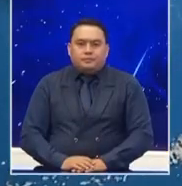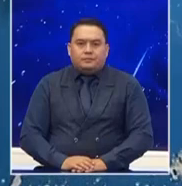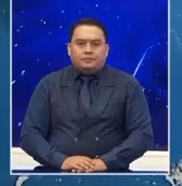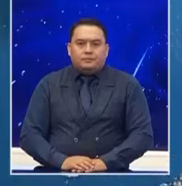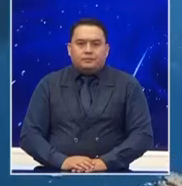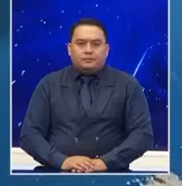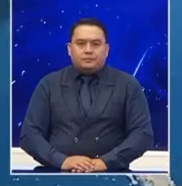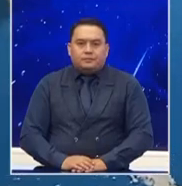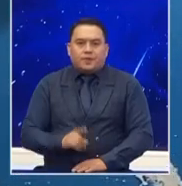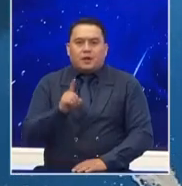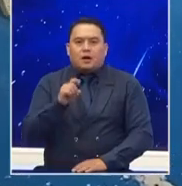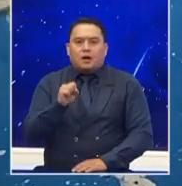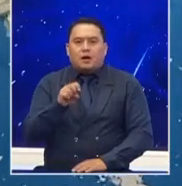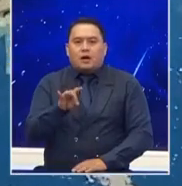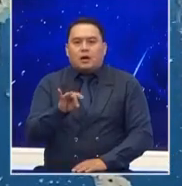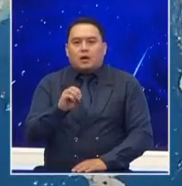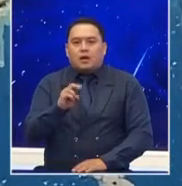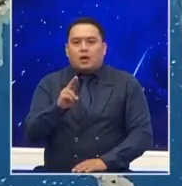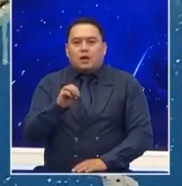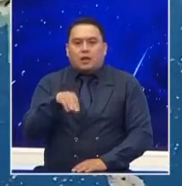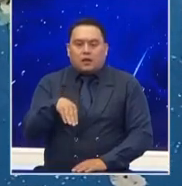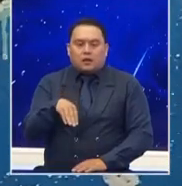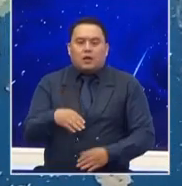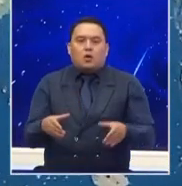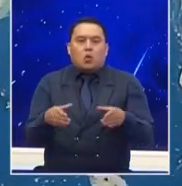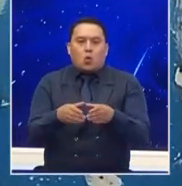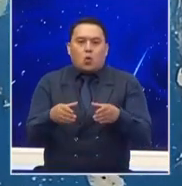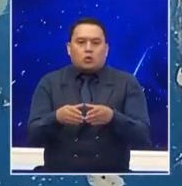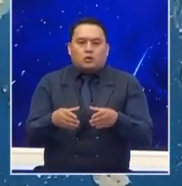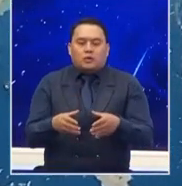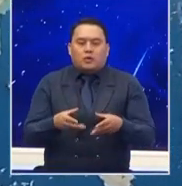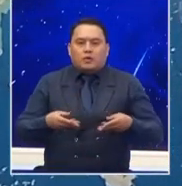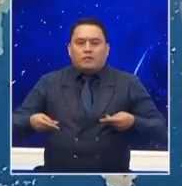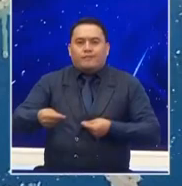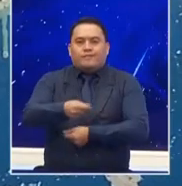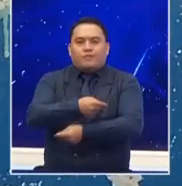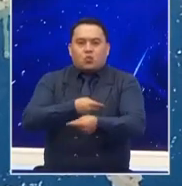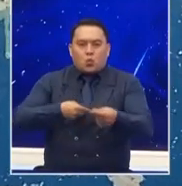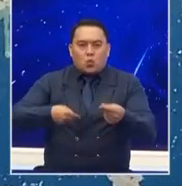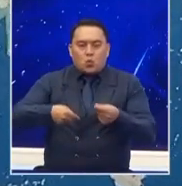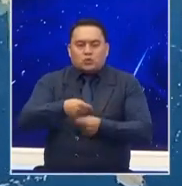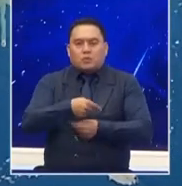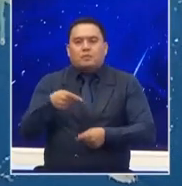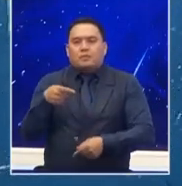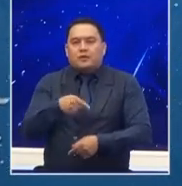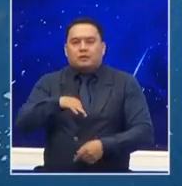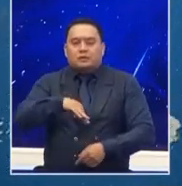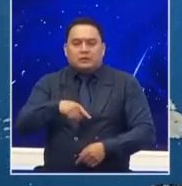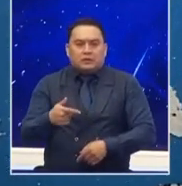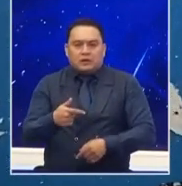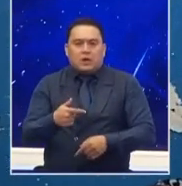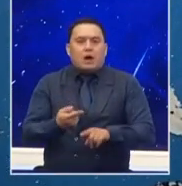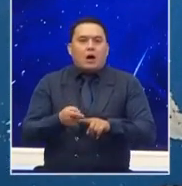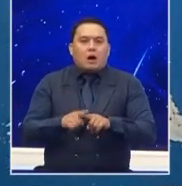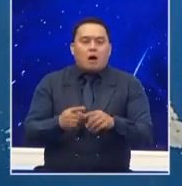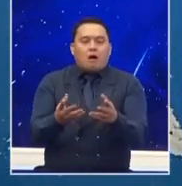Харекет қорының қолдауымен азаматтардың бірігінің арқасында жақсылықтың жаршысы болып келатыр осы қолды. Осы біздің